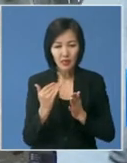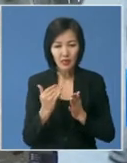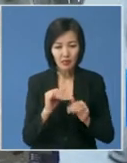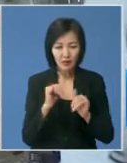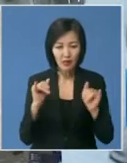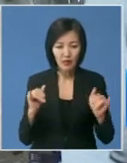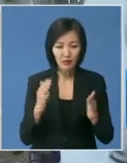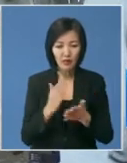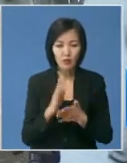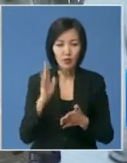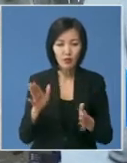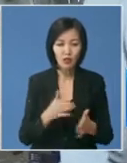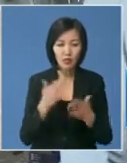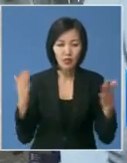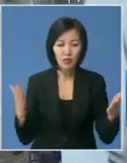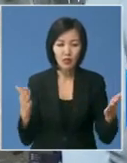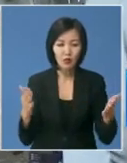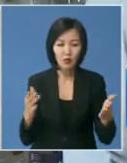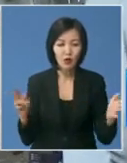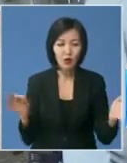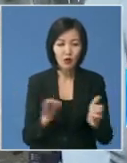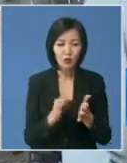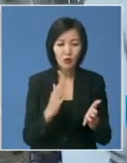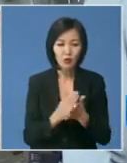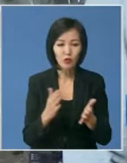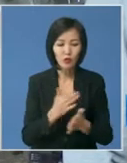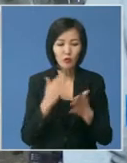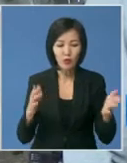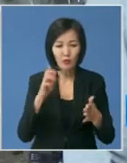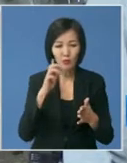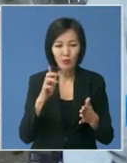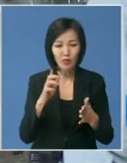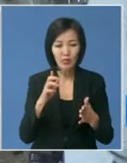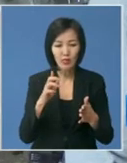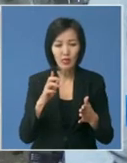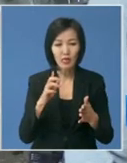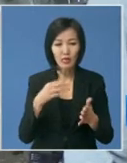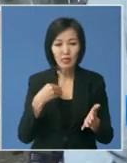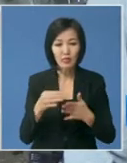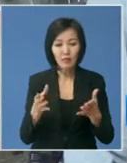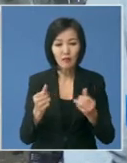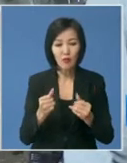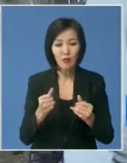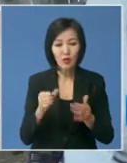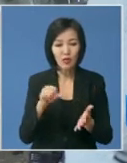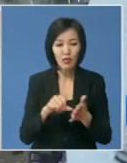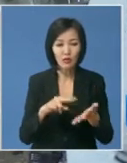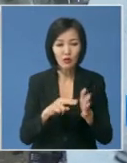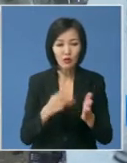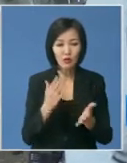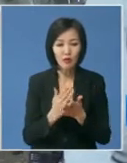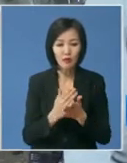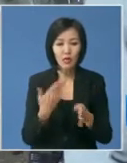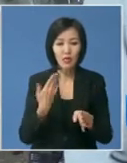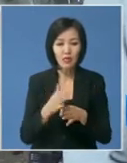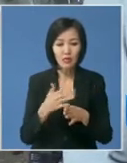келеді. Болашақта кеңеюді көздеп отырмыз. Үлкен мемлекеттік сатып алуға қатысақ деген жоспарымыз бар. Ал алған есеге келсек, біз үшін өте